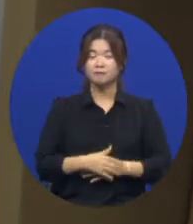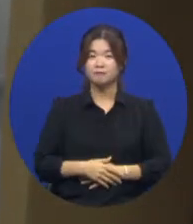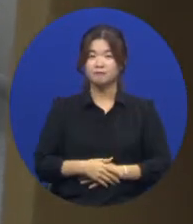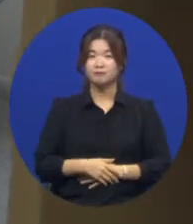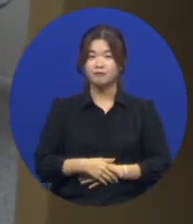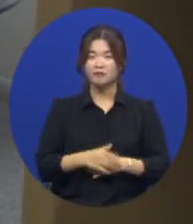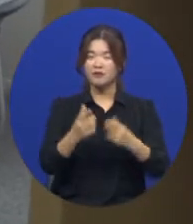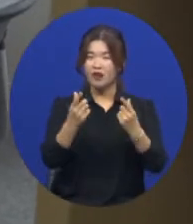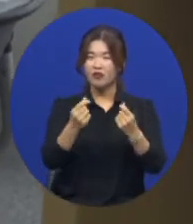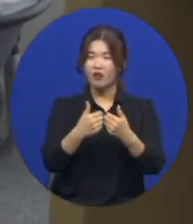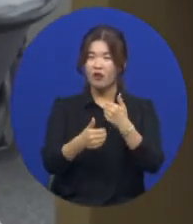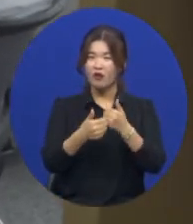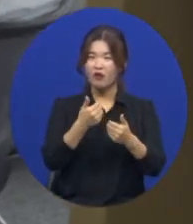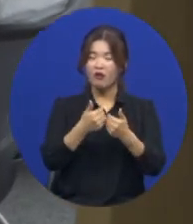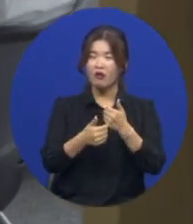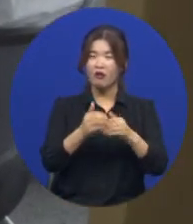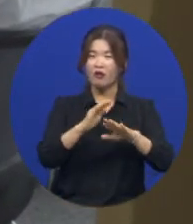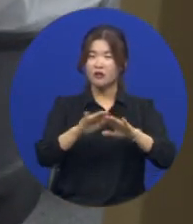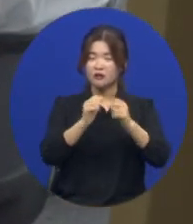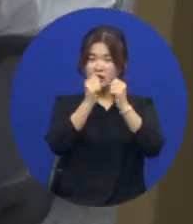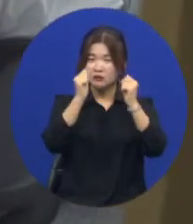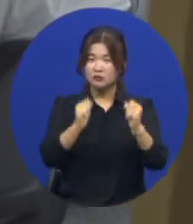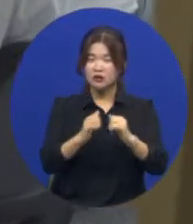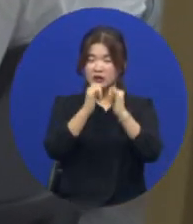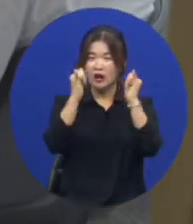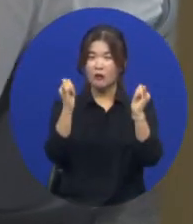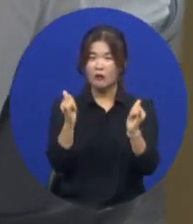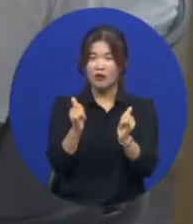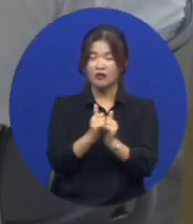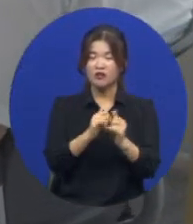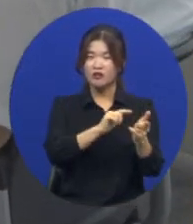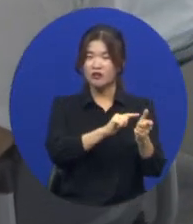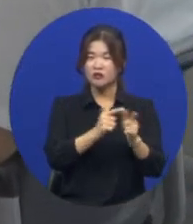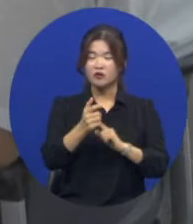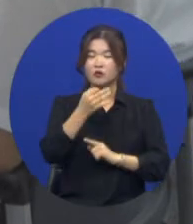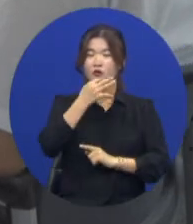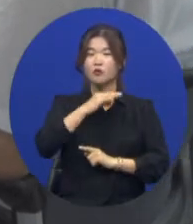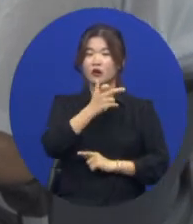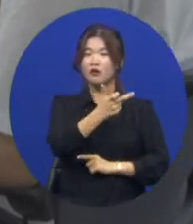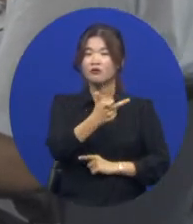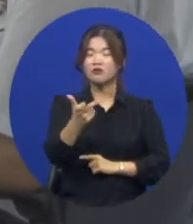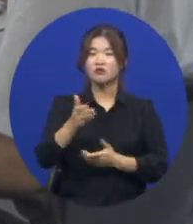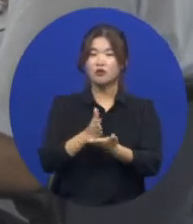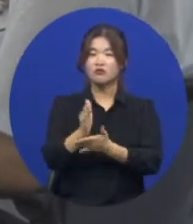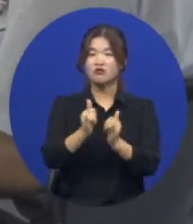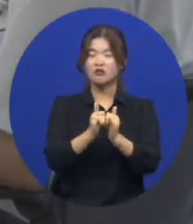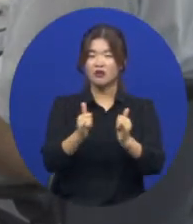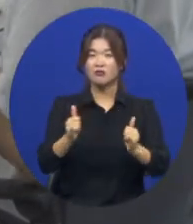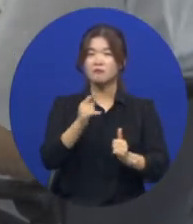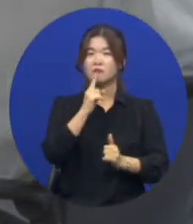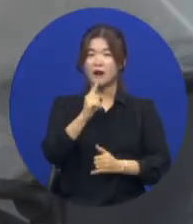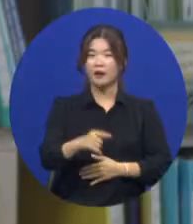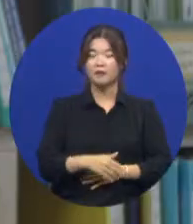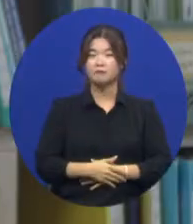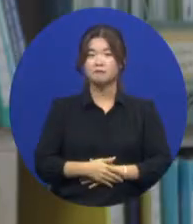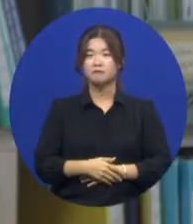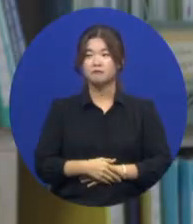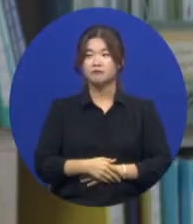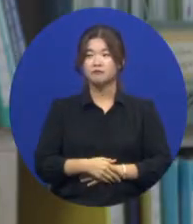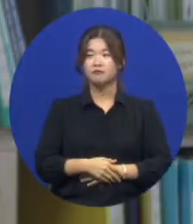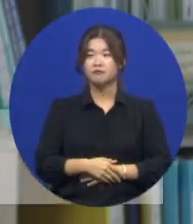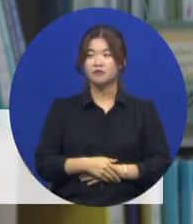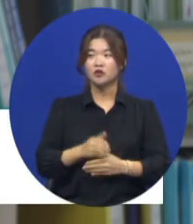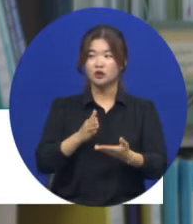이 같은 갈등 해결 시스템 구축은 사회 면에서도 여러모로 효율적이라고 전문가들은 입을 모읍니다.